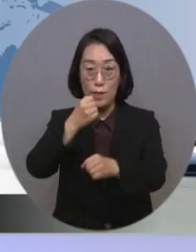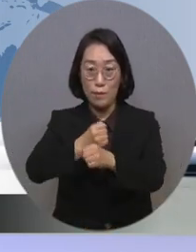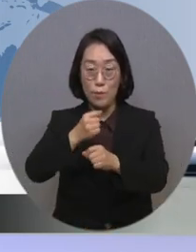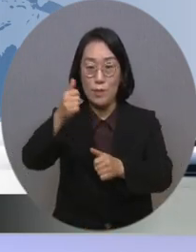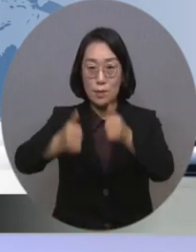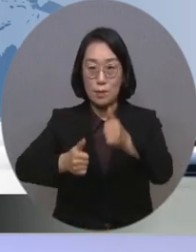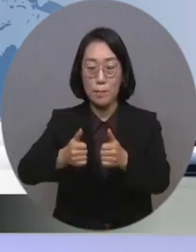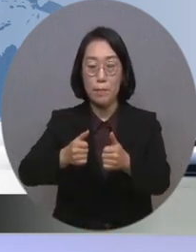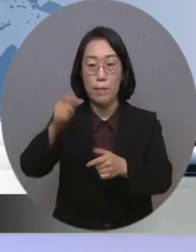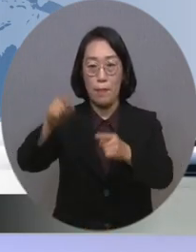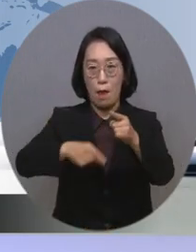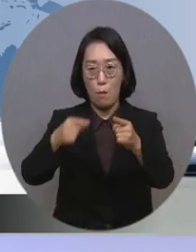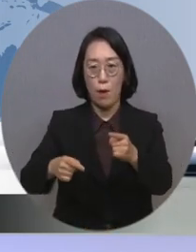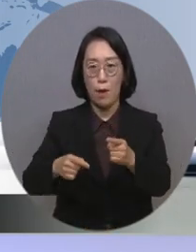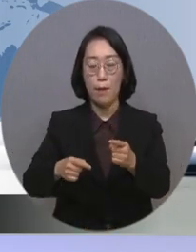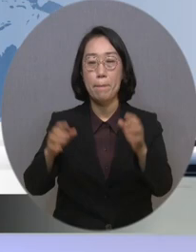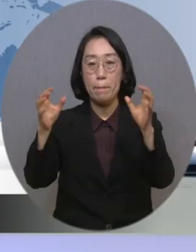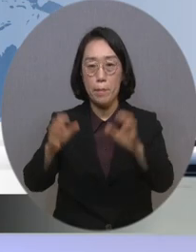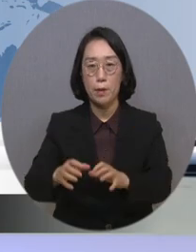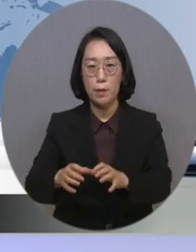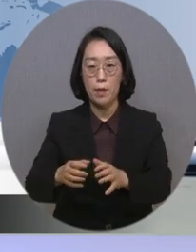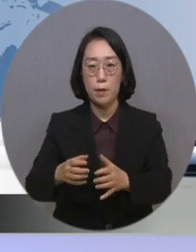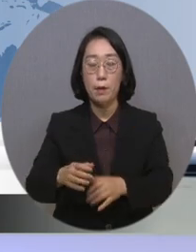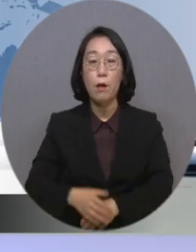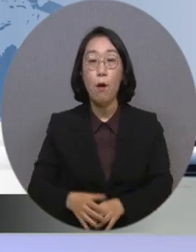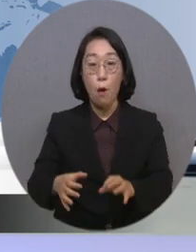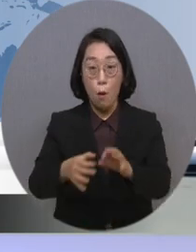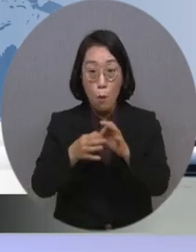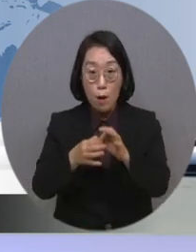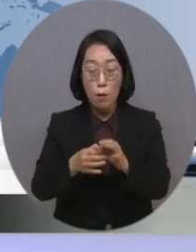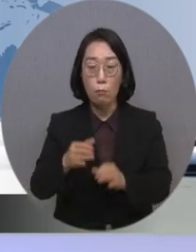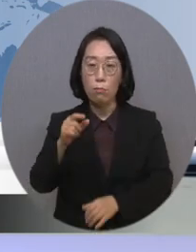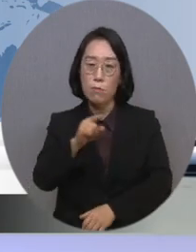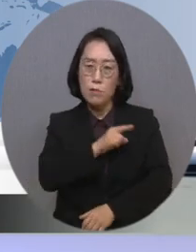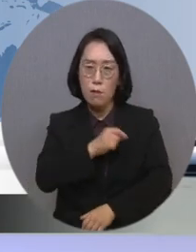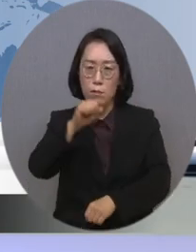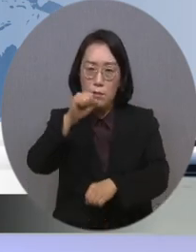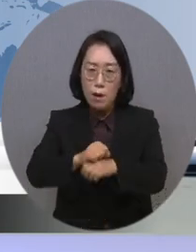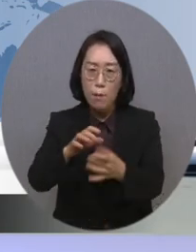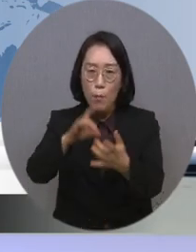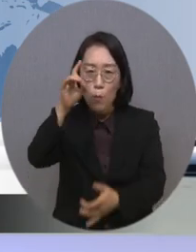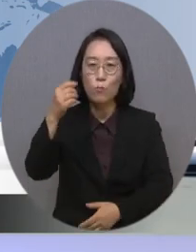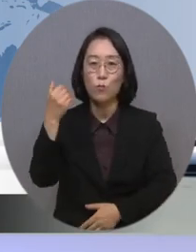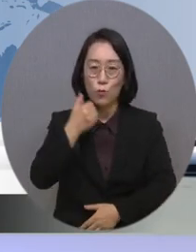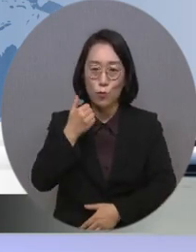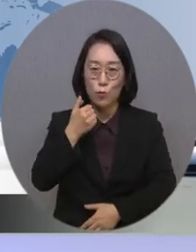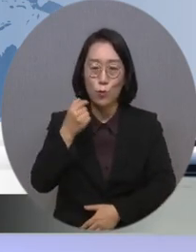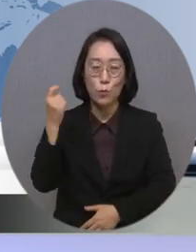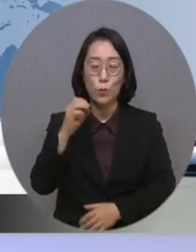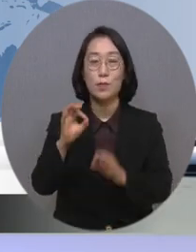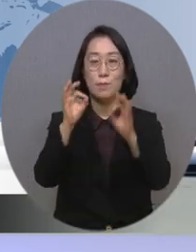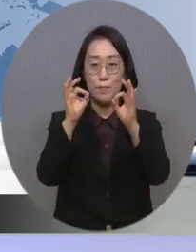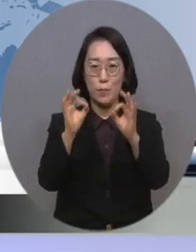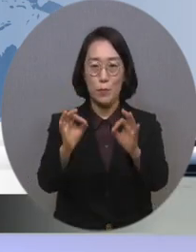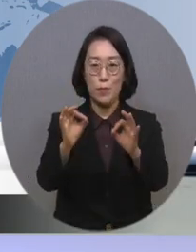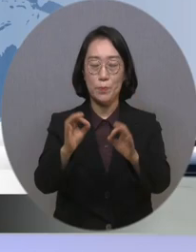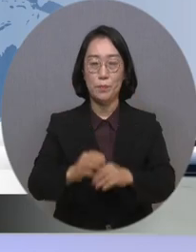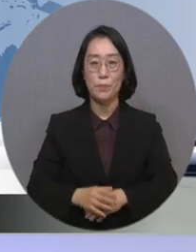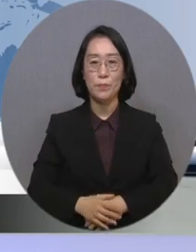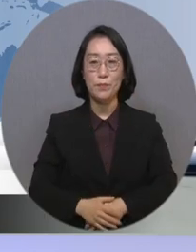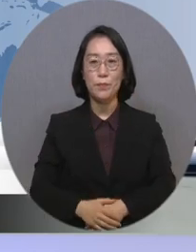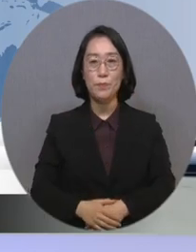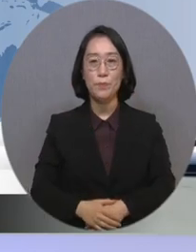열렸습니다. 여러 작품들이 눈길을 끌었는데요. 대상은 어떤 작품이 선정됐을지 자세한 소식 박성용